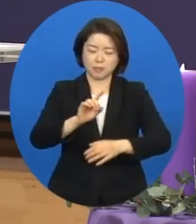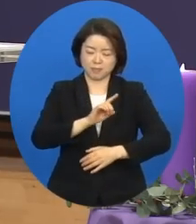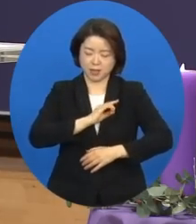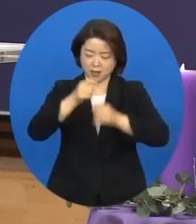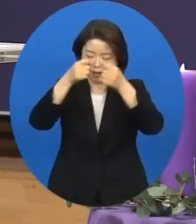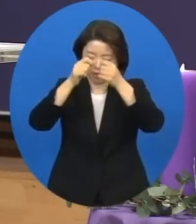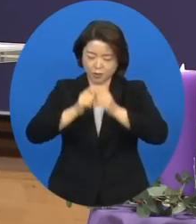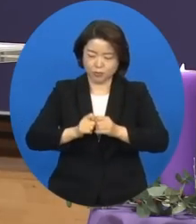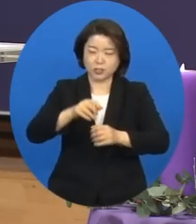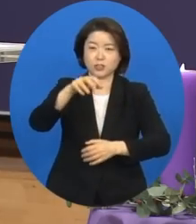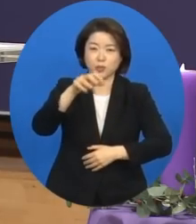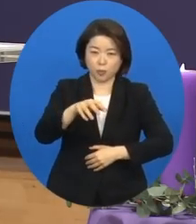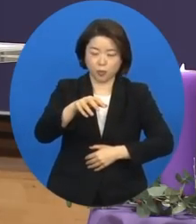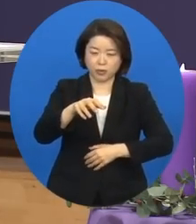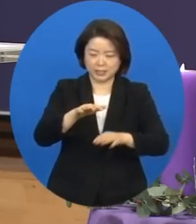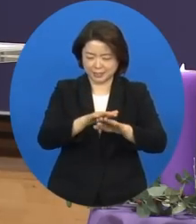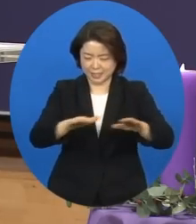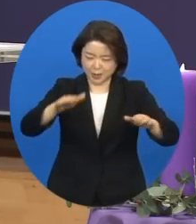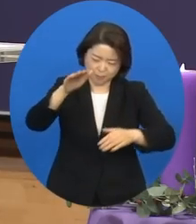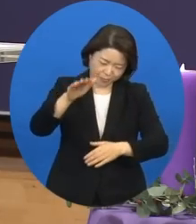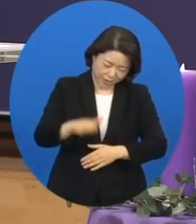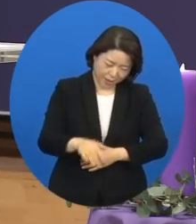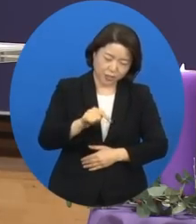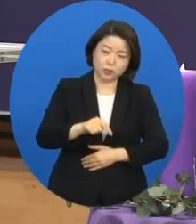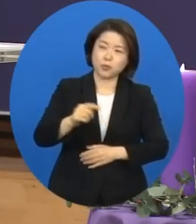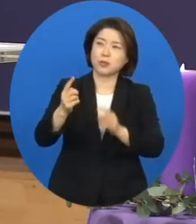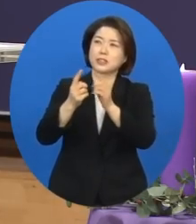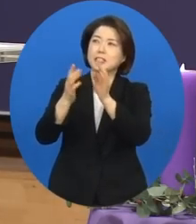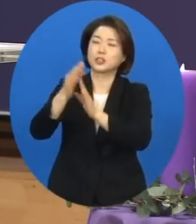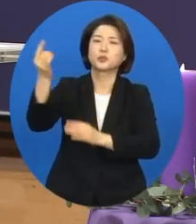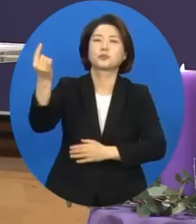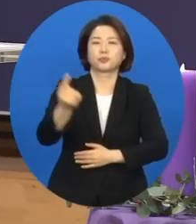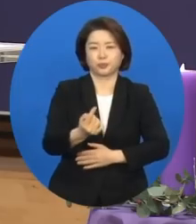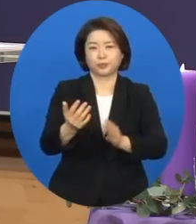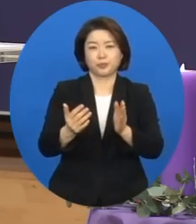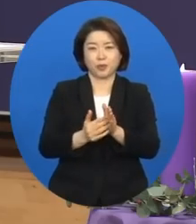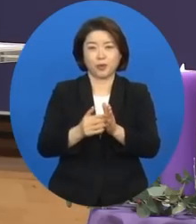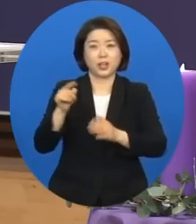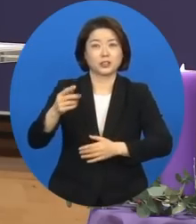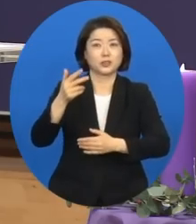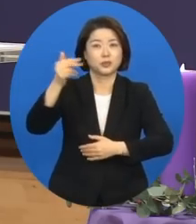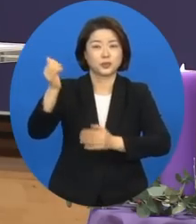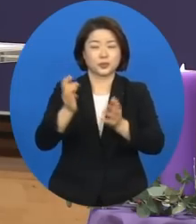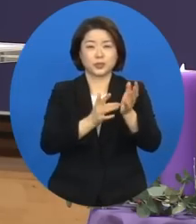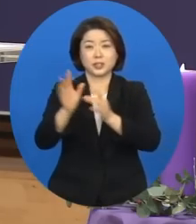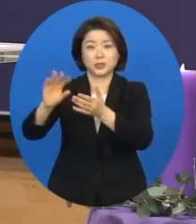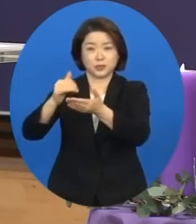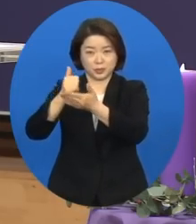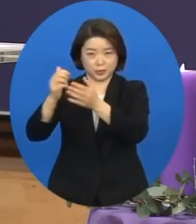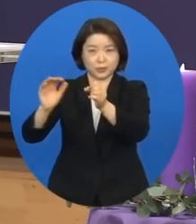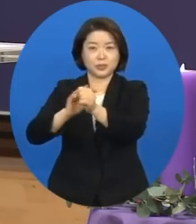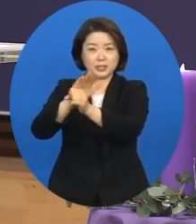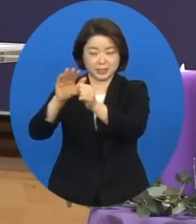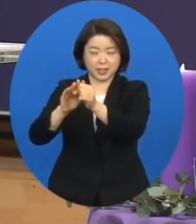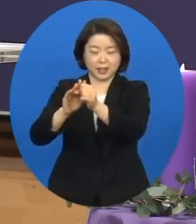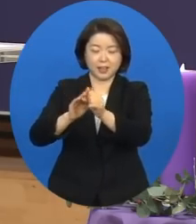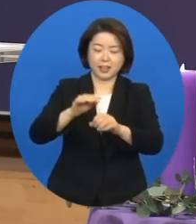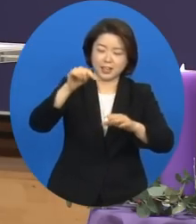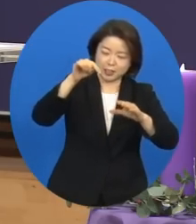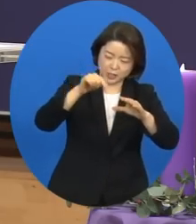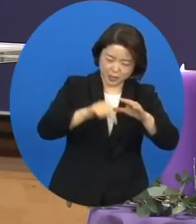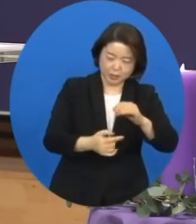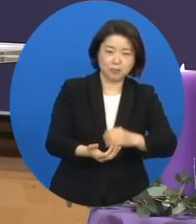구체적인 현장 그 낮은 자리에 직접 찾아오셨습니다 그 주 예수 그리스도의 사랑을 우리가 깊이